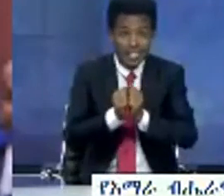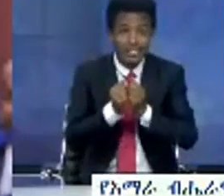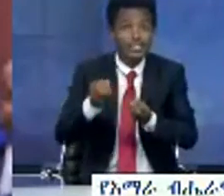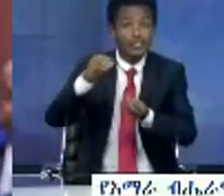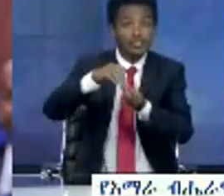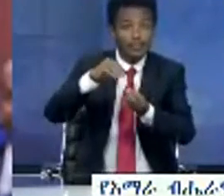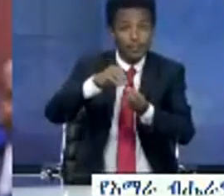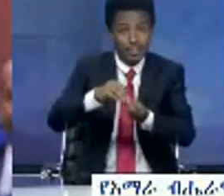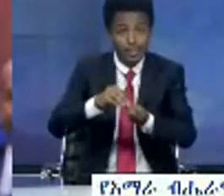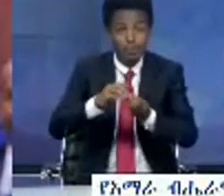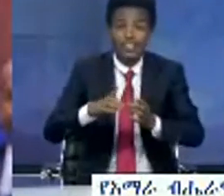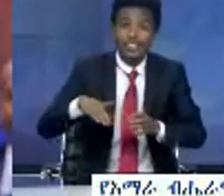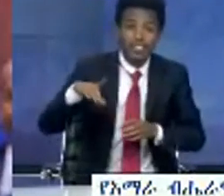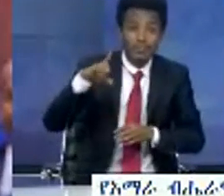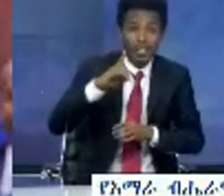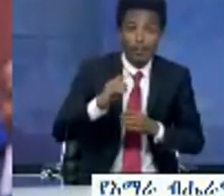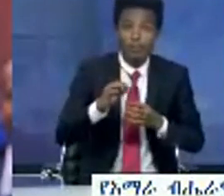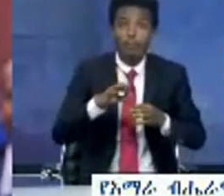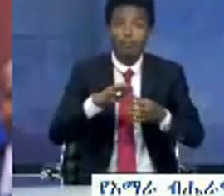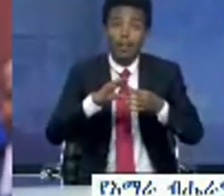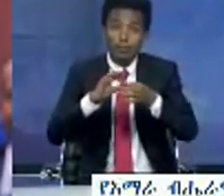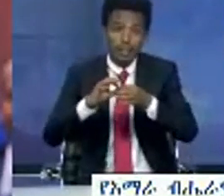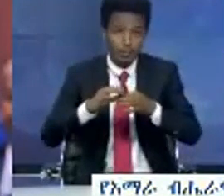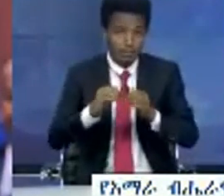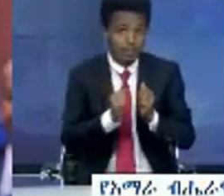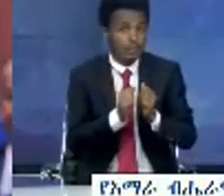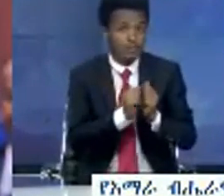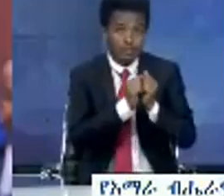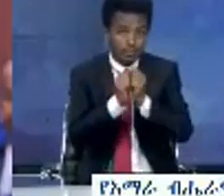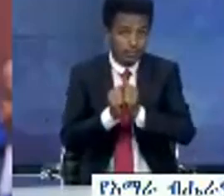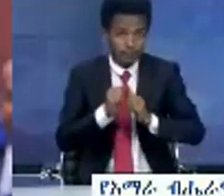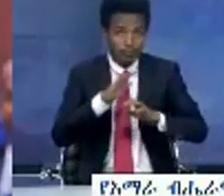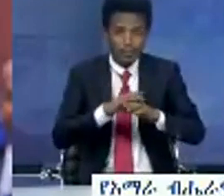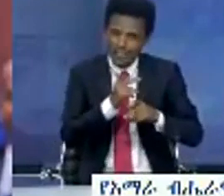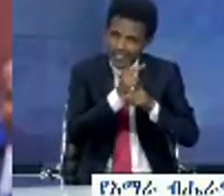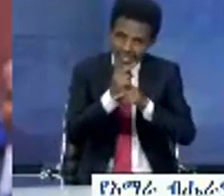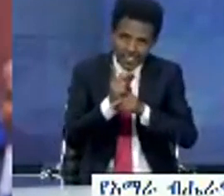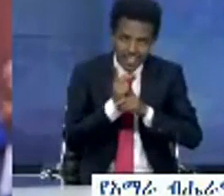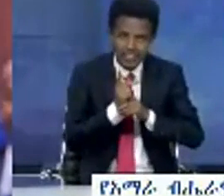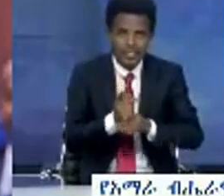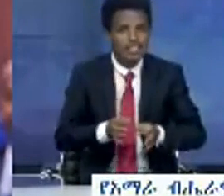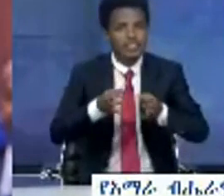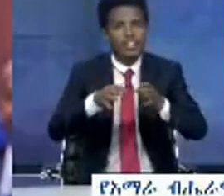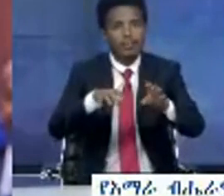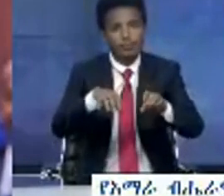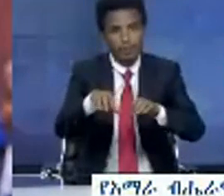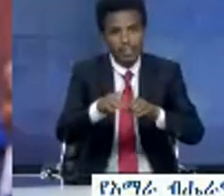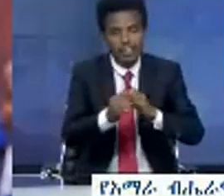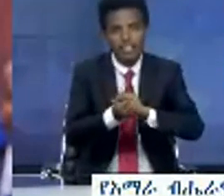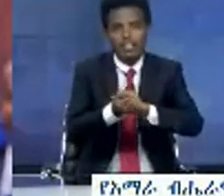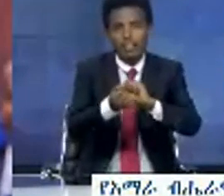ያሉና ማህበራዊ እሴቶቻችን መሰረት ያደረጉ ሆነው በጥንቃቄ እንዲቀረጹና እንዲተላለፉ በማድረግ